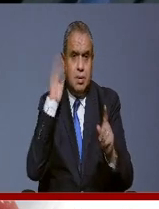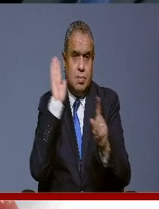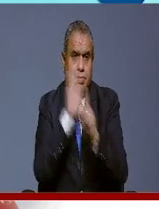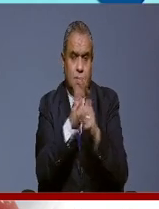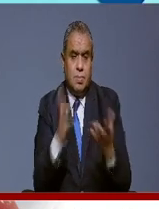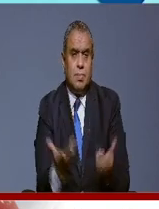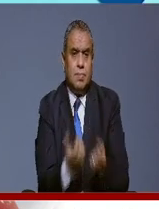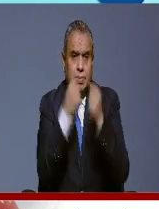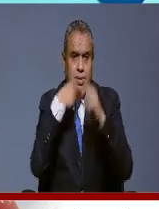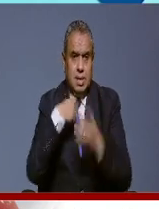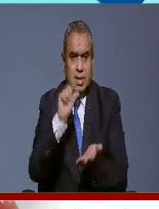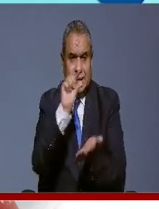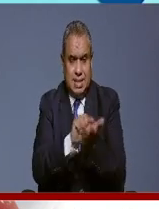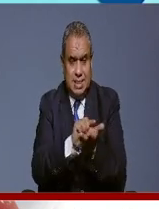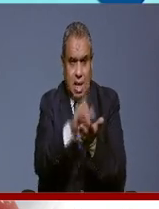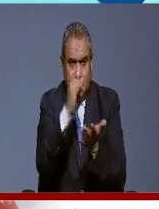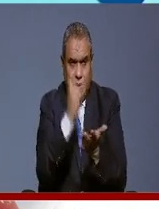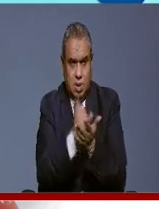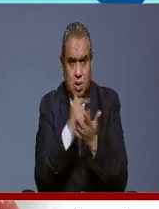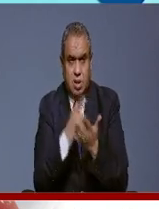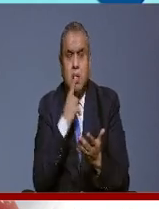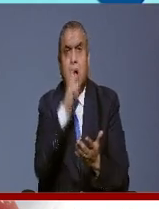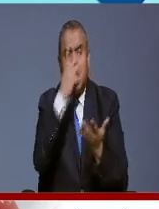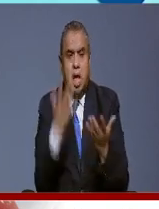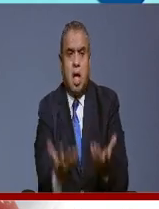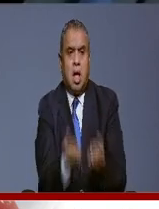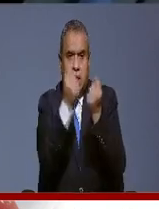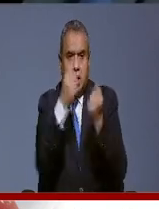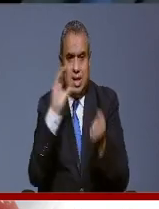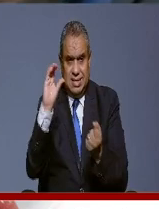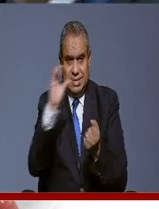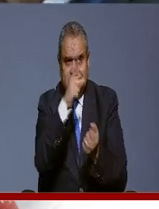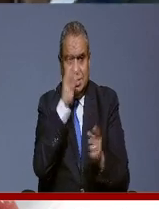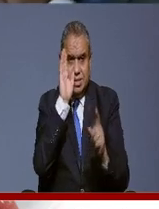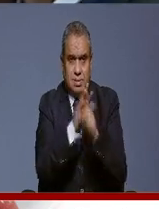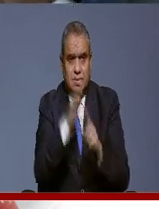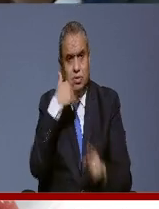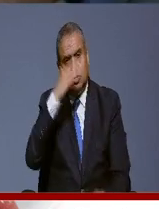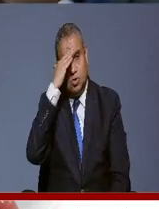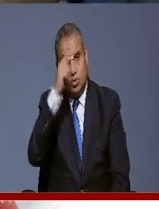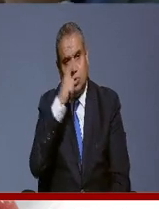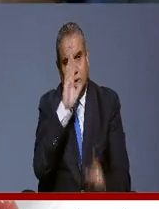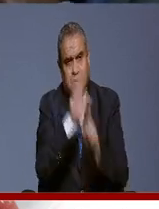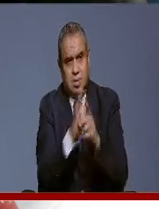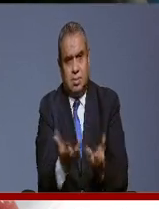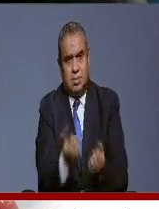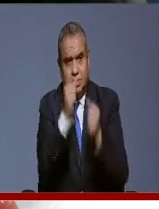التامة، فيعني ربنا قويك يا فندم في الفترة الجاية دي إن شاء الله يا